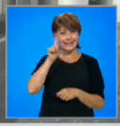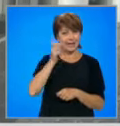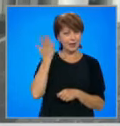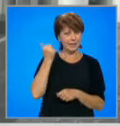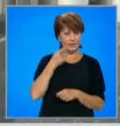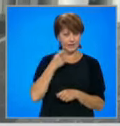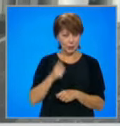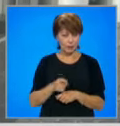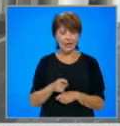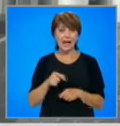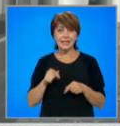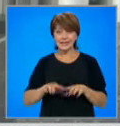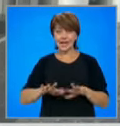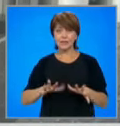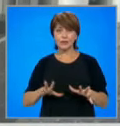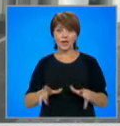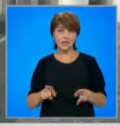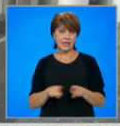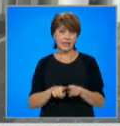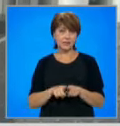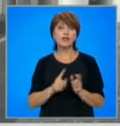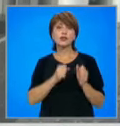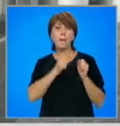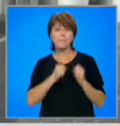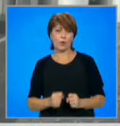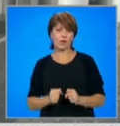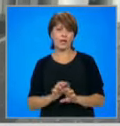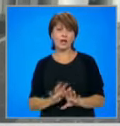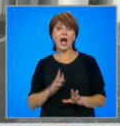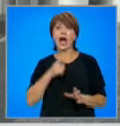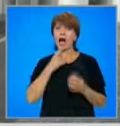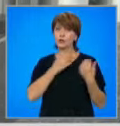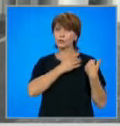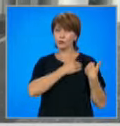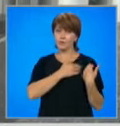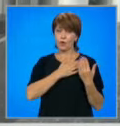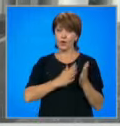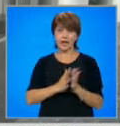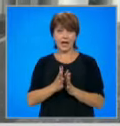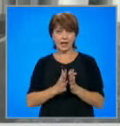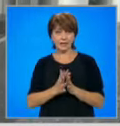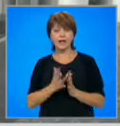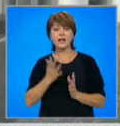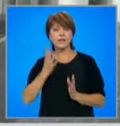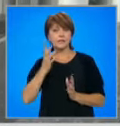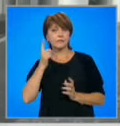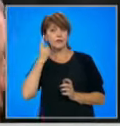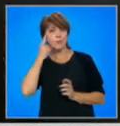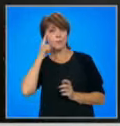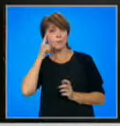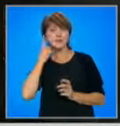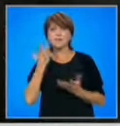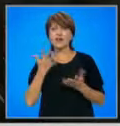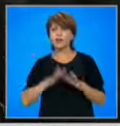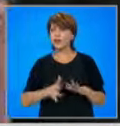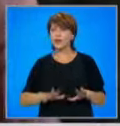Сега ситуацията е същата, даже е по-тежка. И ако сме отговорни хора и държавници, първо ще мислим в какво състояние оставяме България.